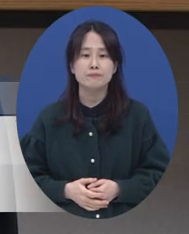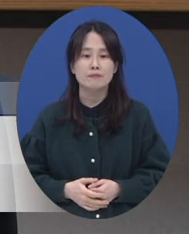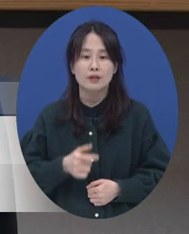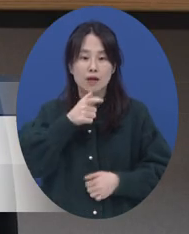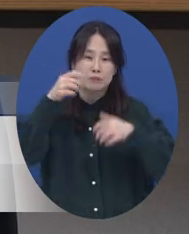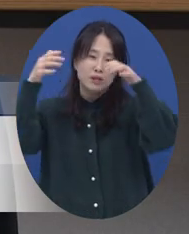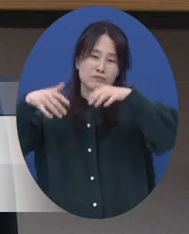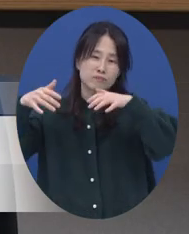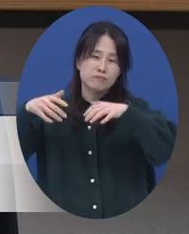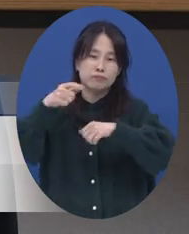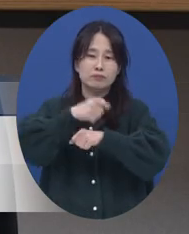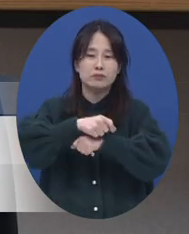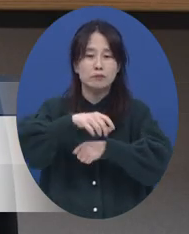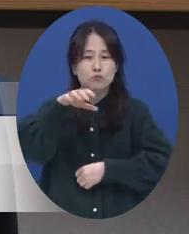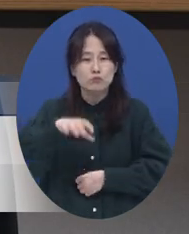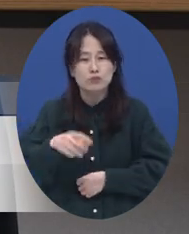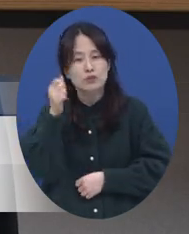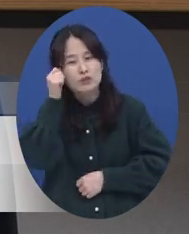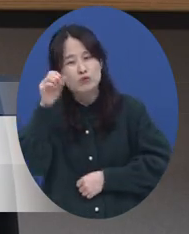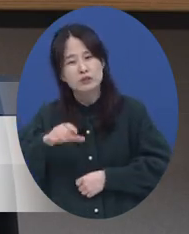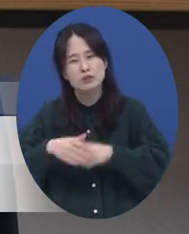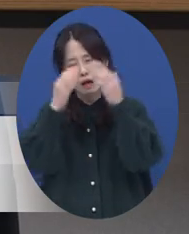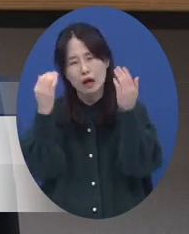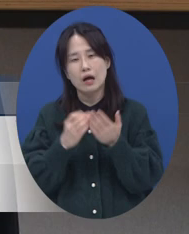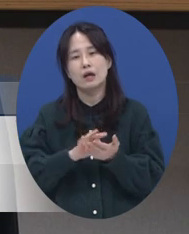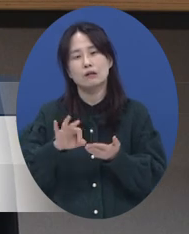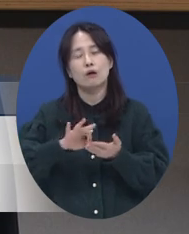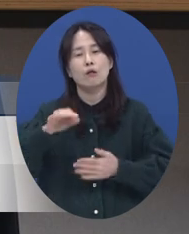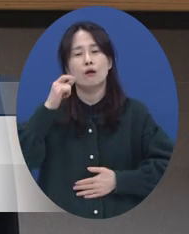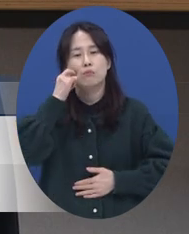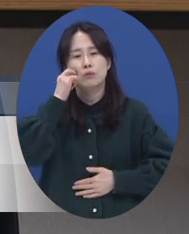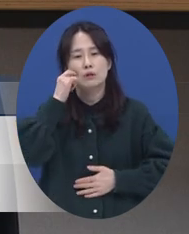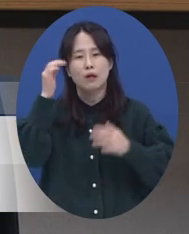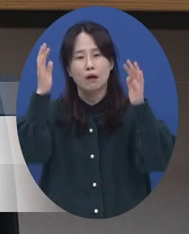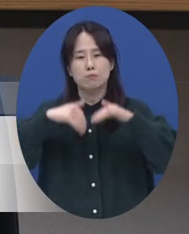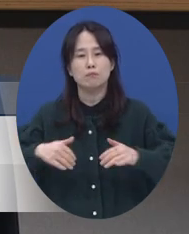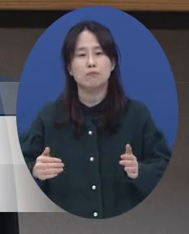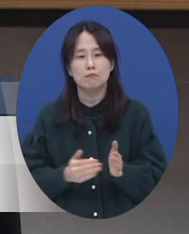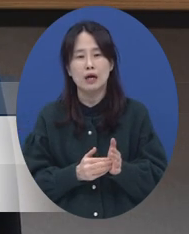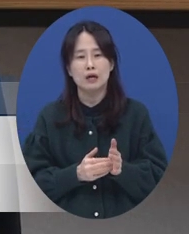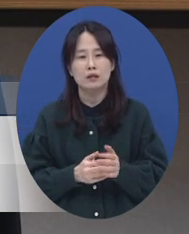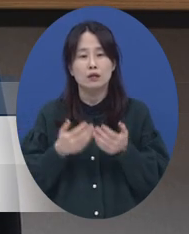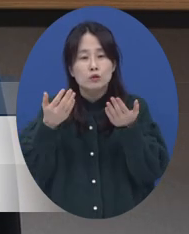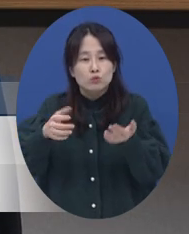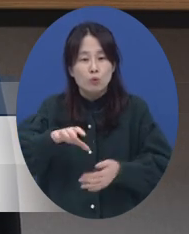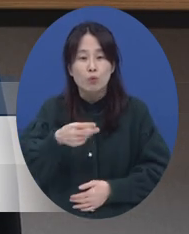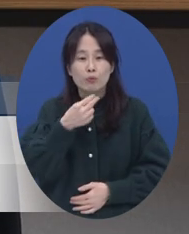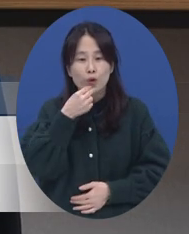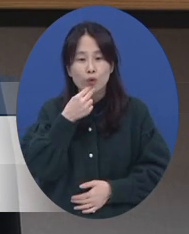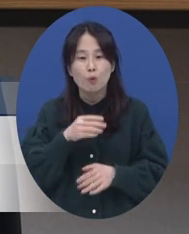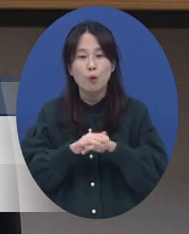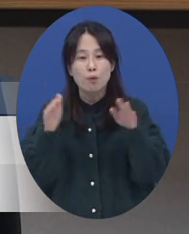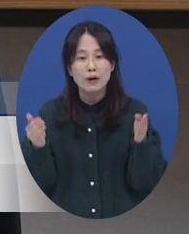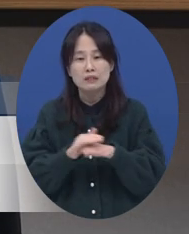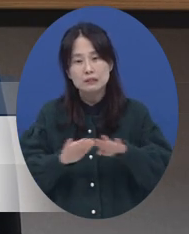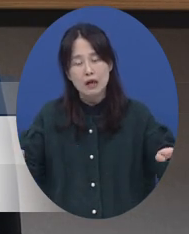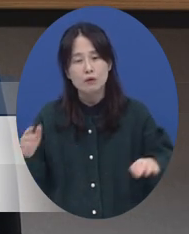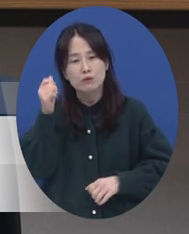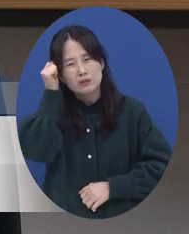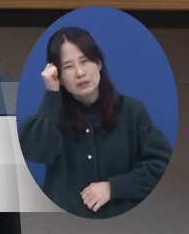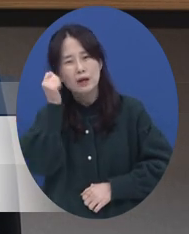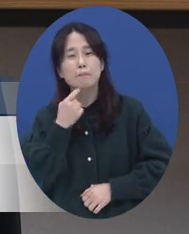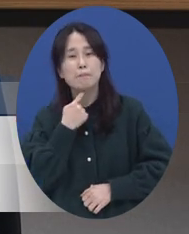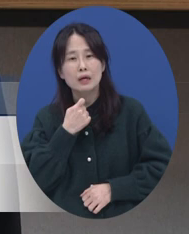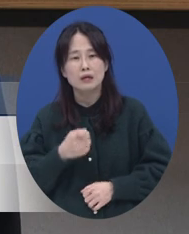어 지금 사무실이라 기숙사 랑 닿아 모스 게 됐었어요 칠 수 있는 공간도 없어 박스 깔아 놓고 막 자꾸